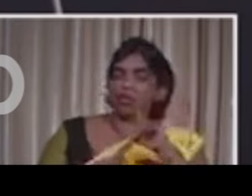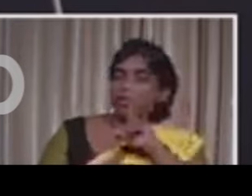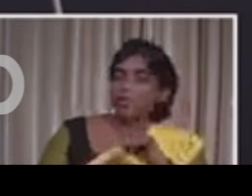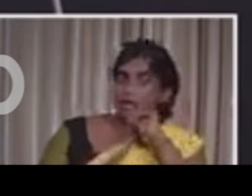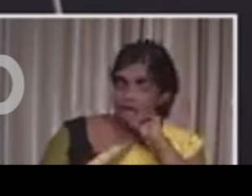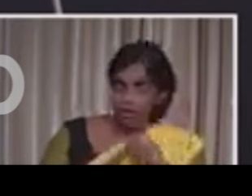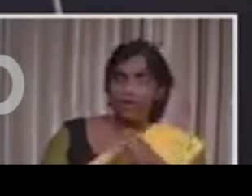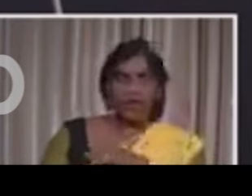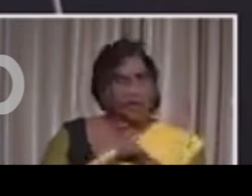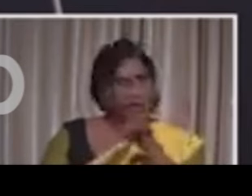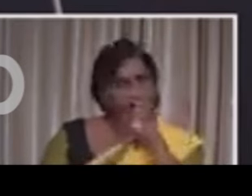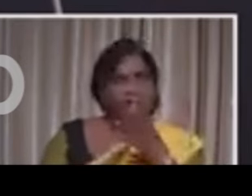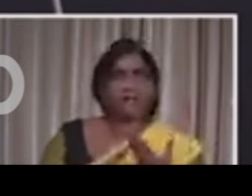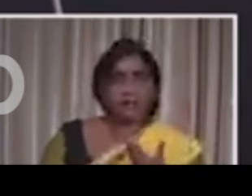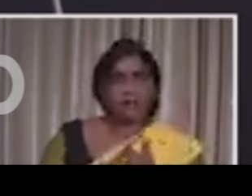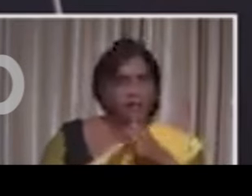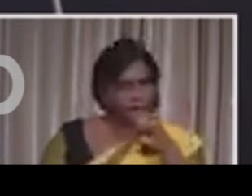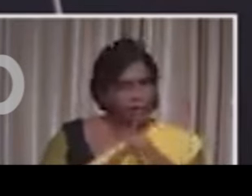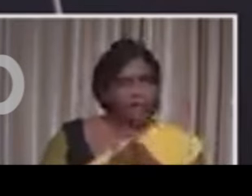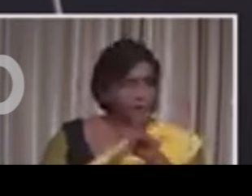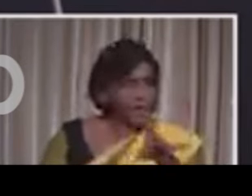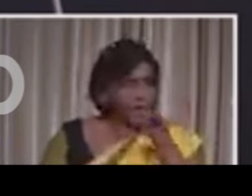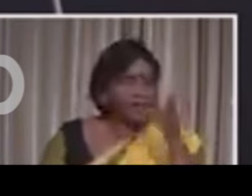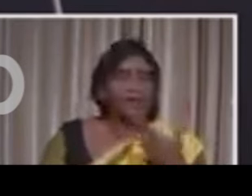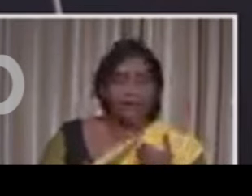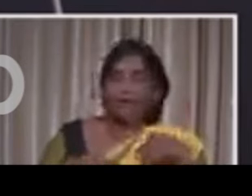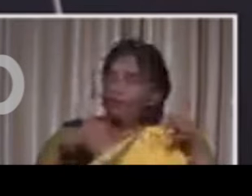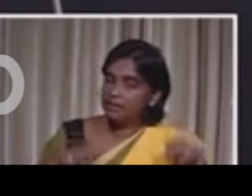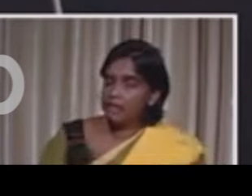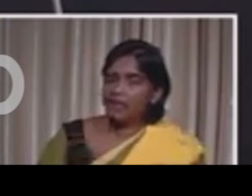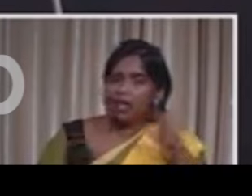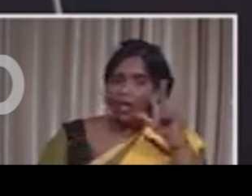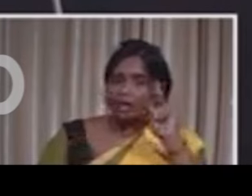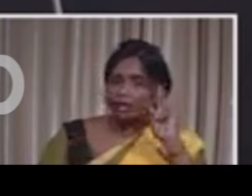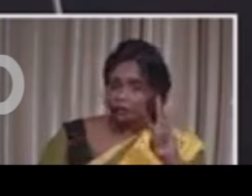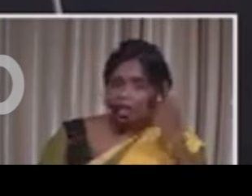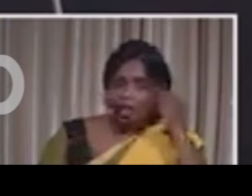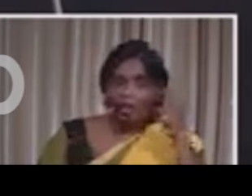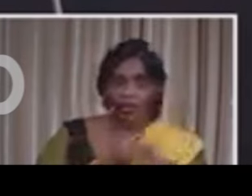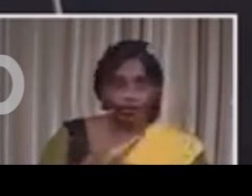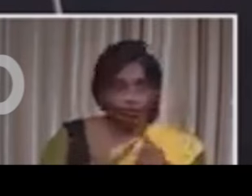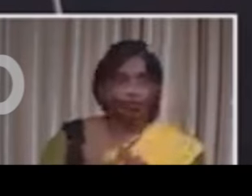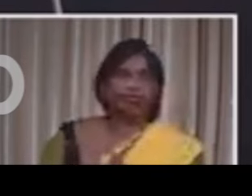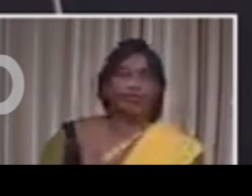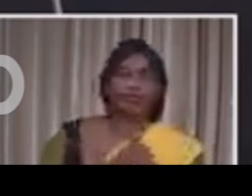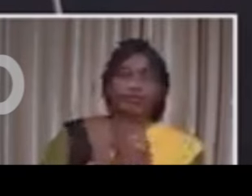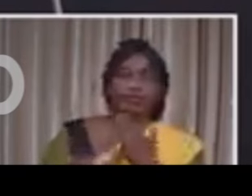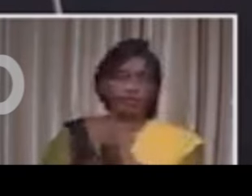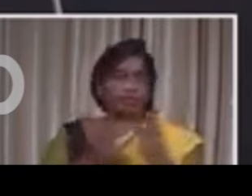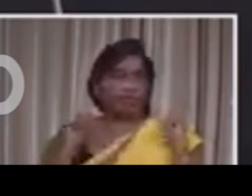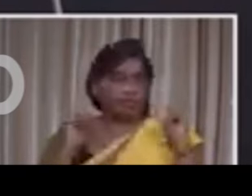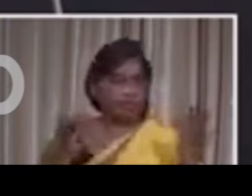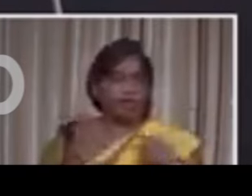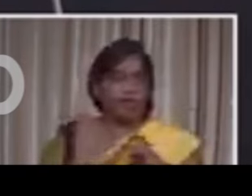வேண்டும். 83 கருப்பு ஜூலைக்கு நீதி கிடைக்கவில்லை. வடக்கில் மக்கள் படுகொலை, நீதி கிடைக்கவில்லை. திகனை படுகொலை,